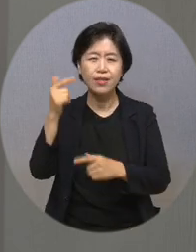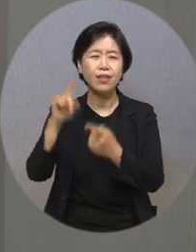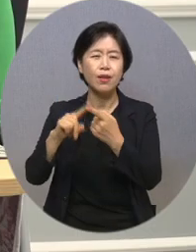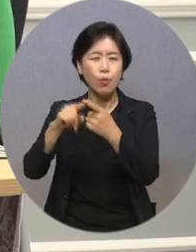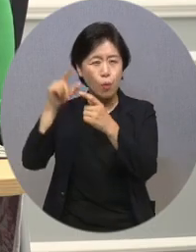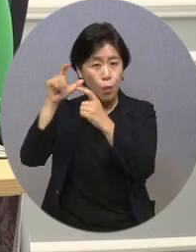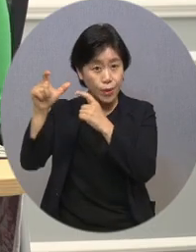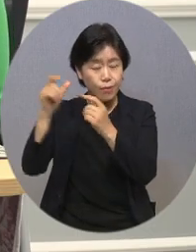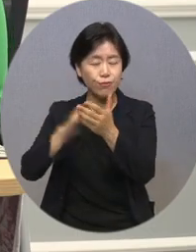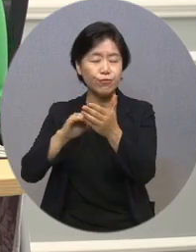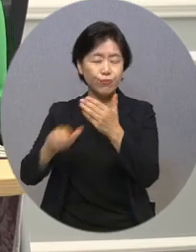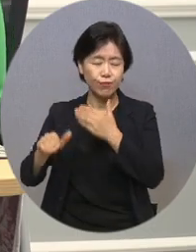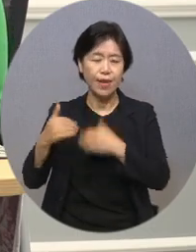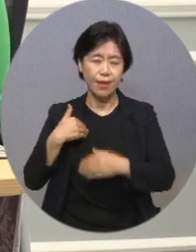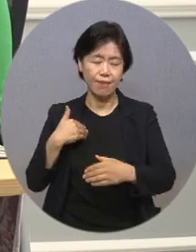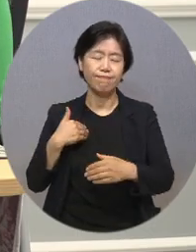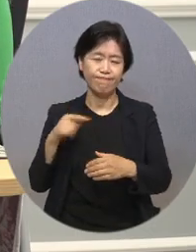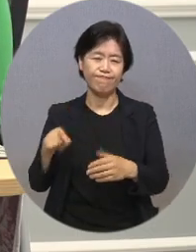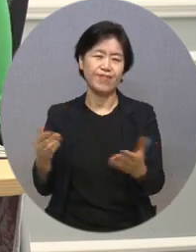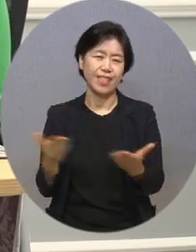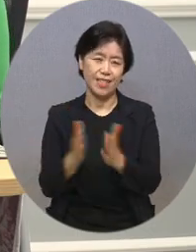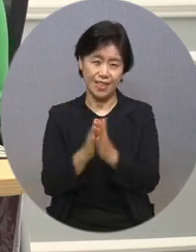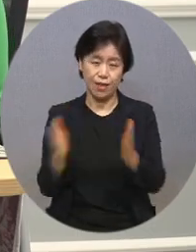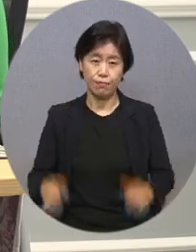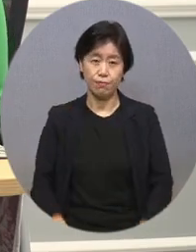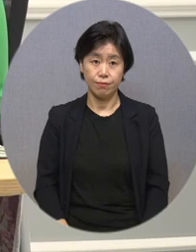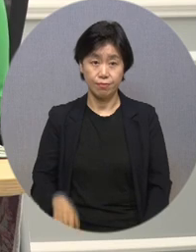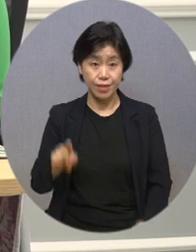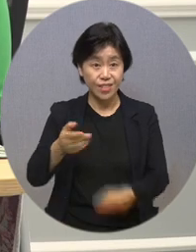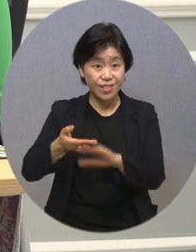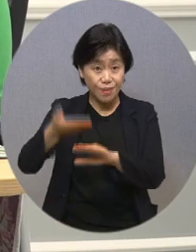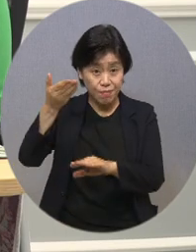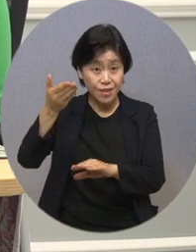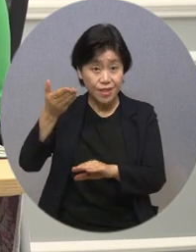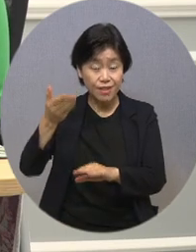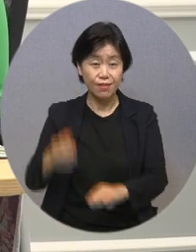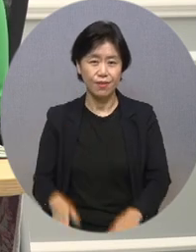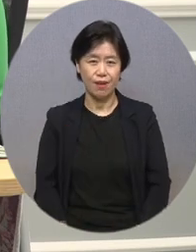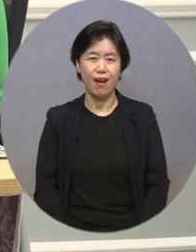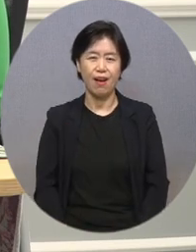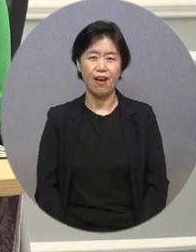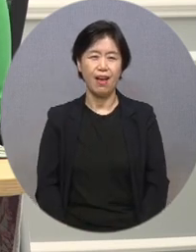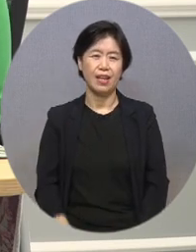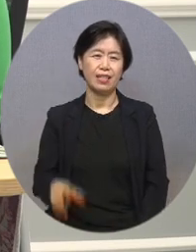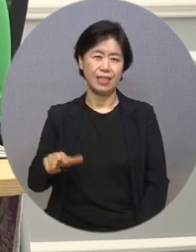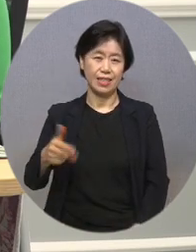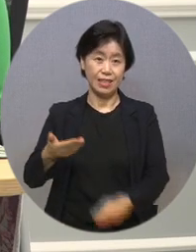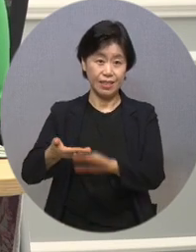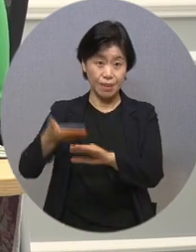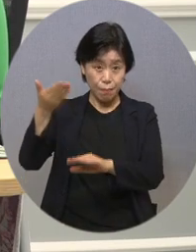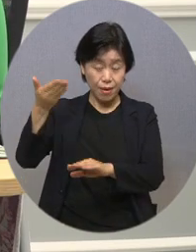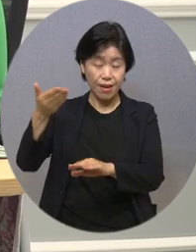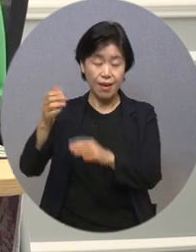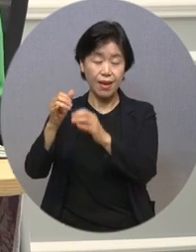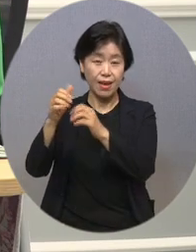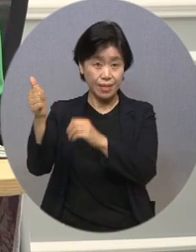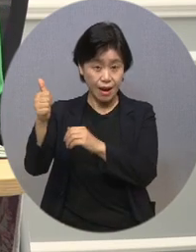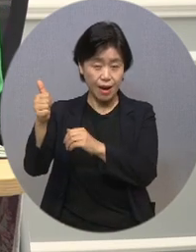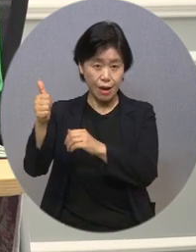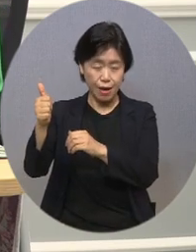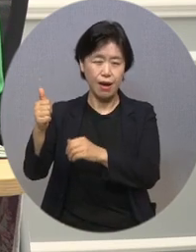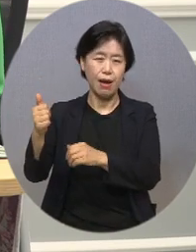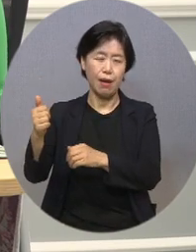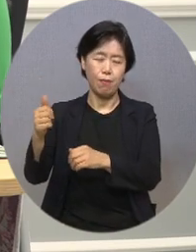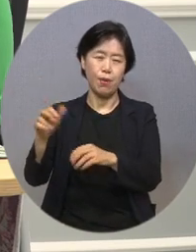같습니다. 아, 그 선배님. 네. 그 선배님은 지금 어디 계신가요? 아, 선배님은 더 큰 일을 하고 있는 네. 네, 좀